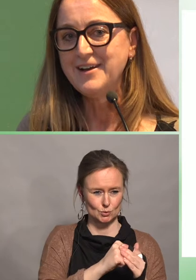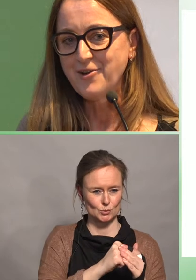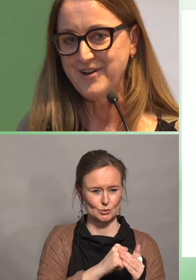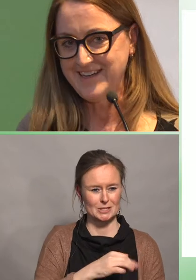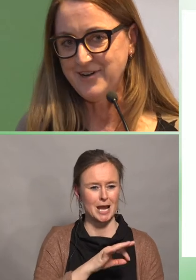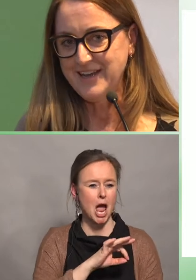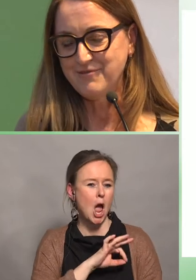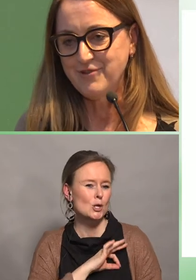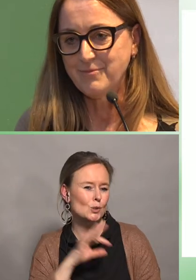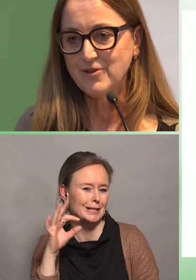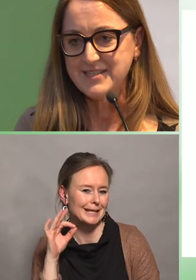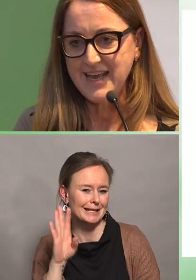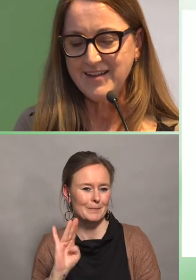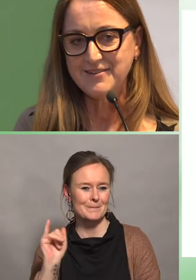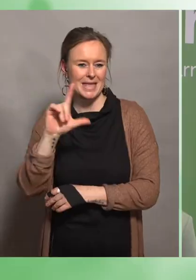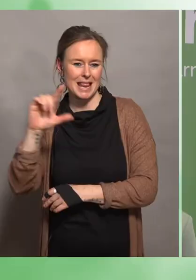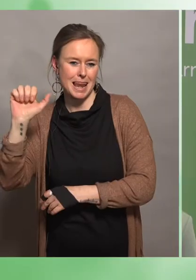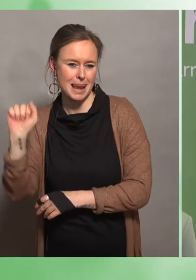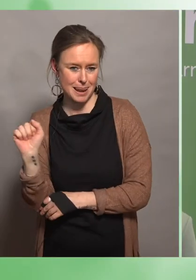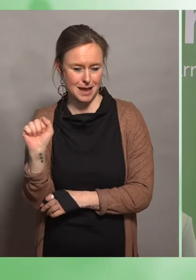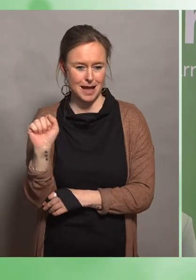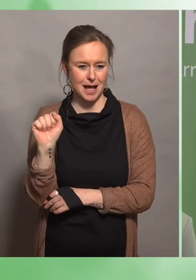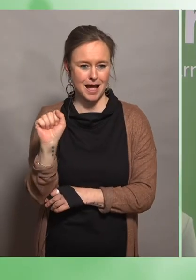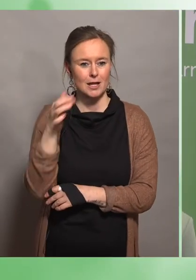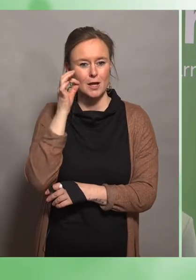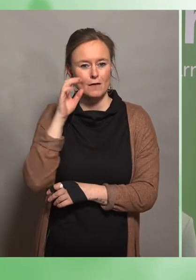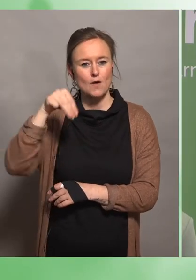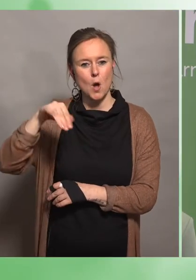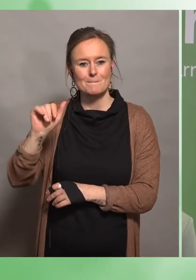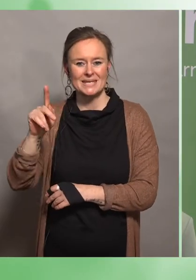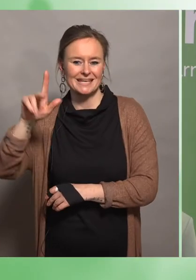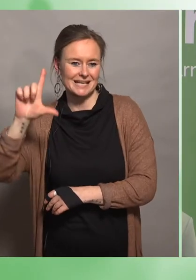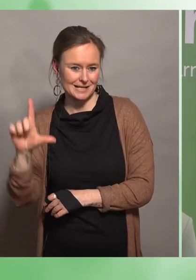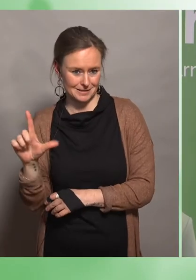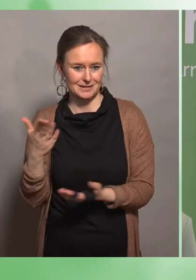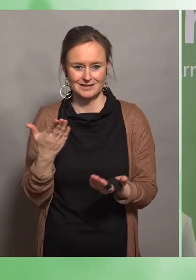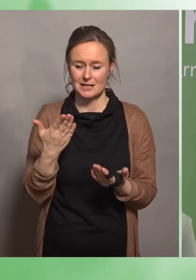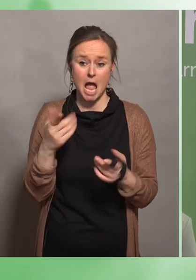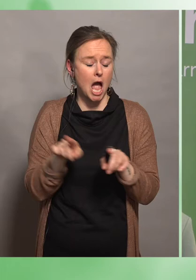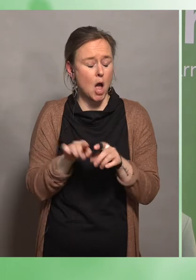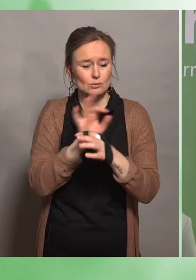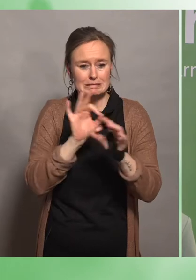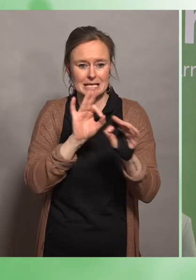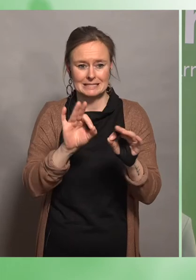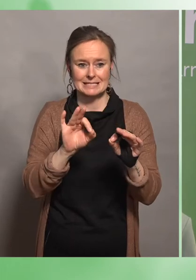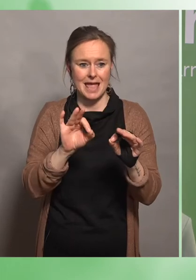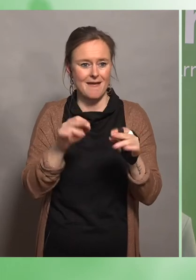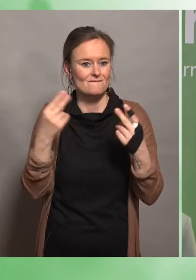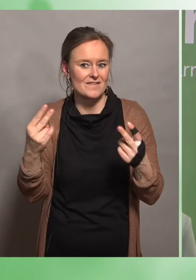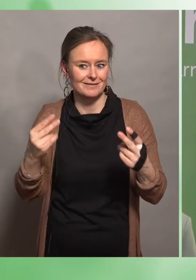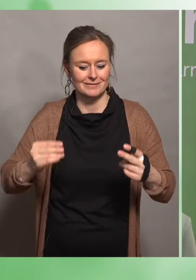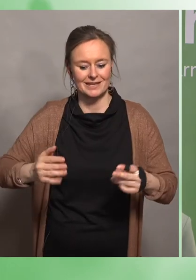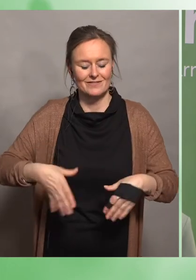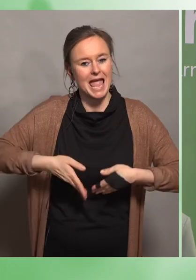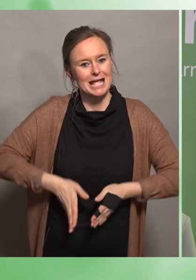Billa, die Kollegin vom Konzern, die Frau Wallner-Mickel, die da ganz, ganz wichtig war, auch in der Geburtsstunde. Also das